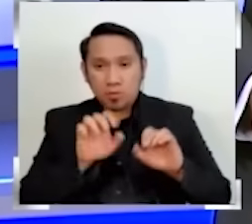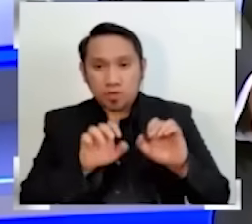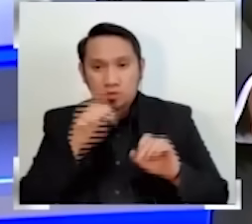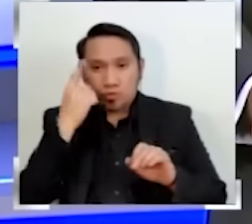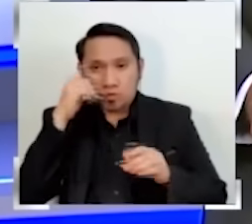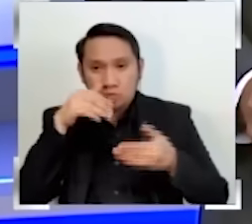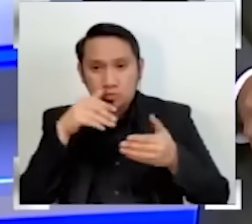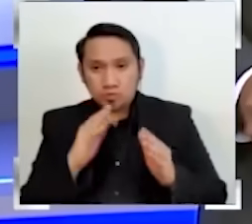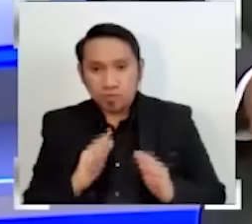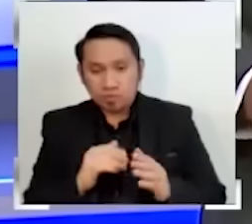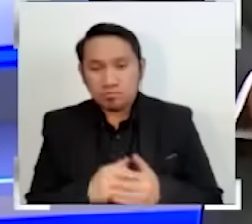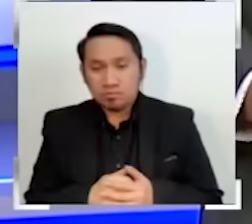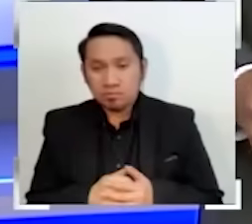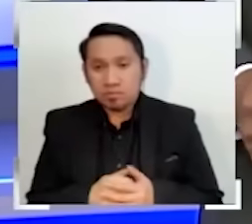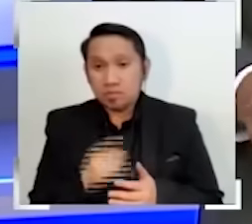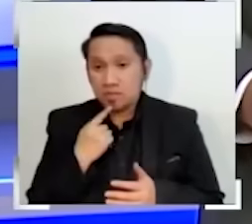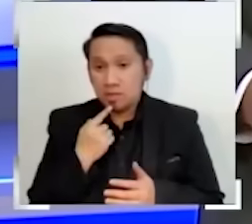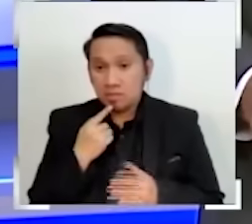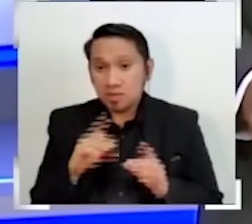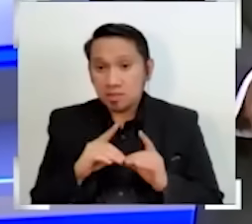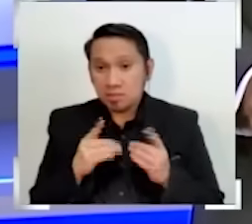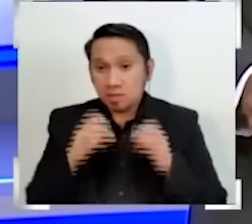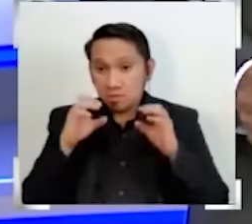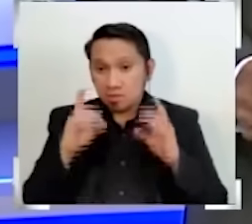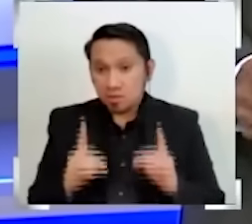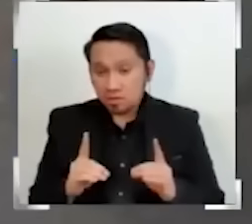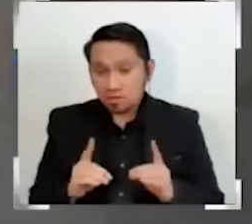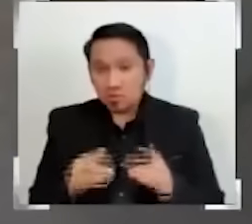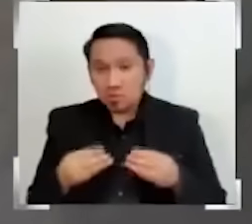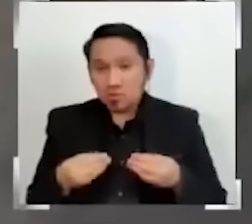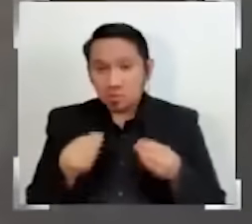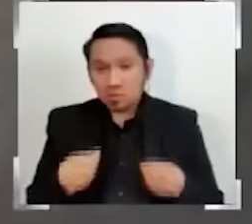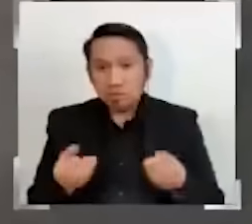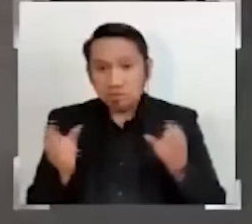pagkakataon ng bagong curriculum. Saksi si Ian Cruz.